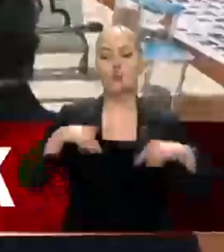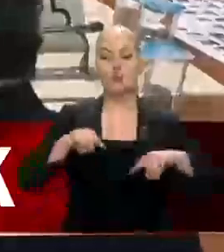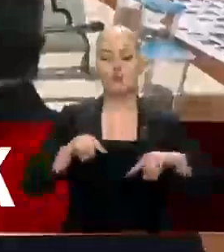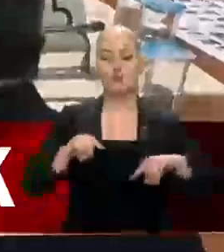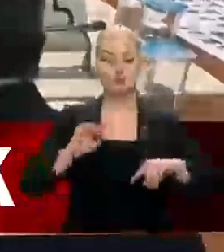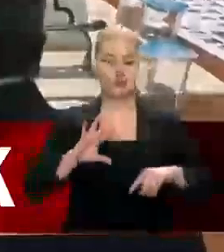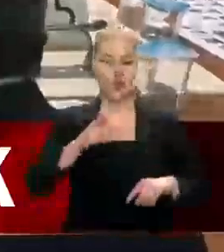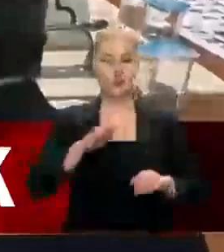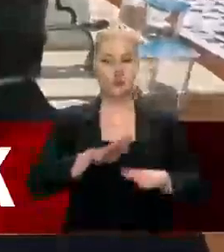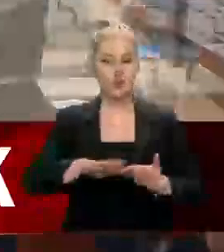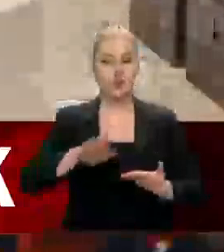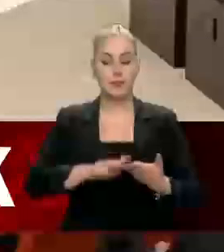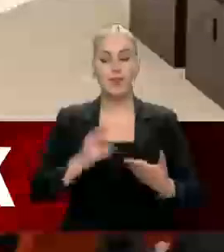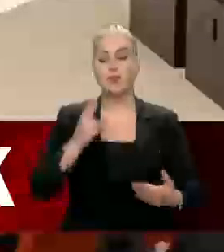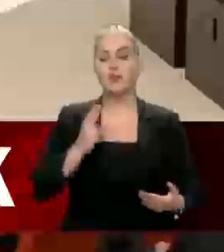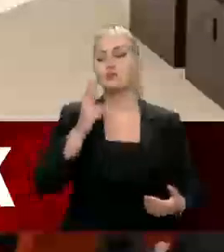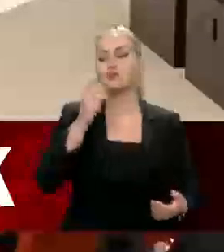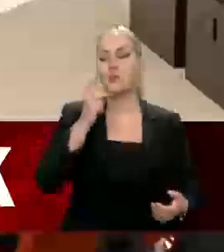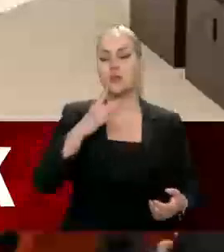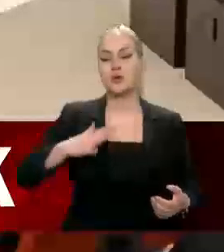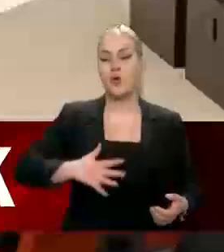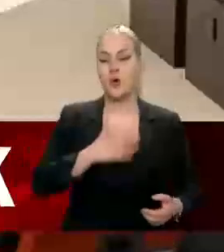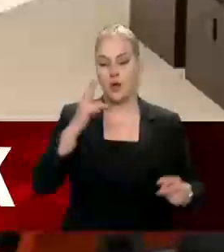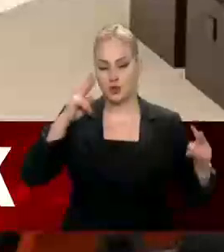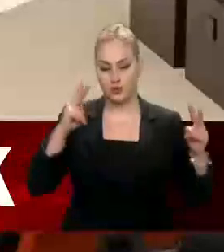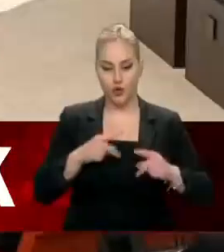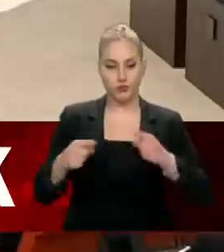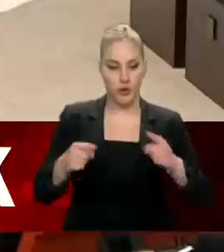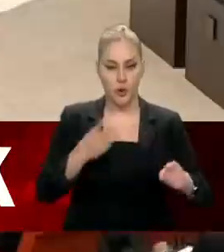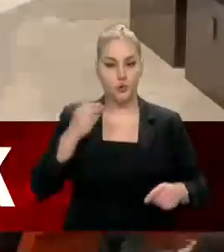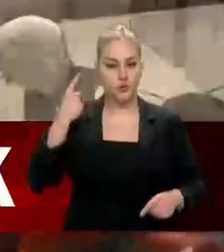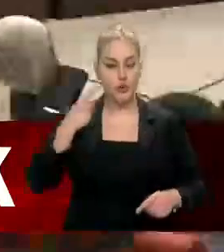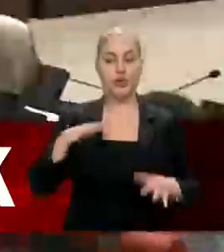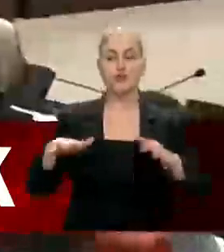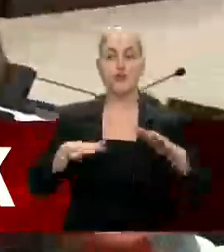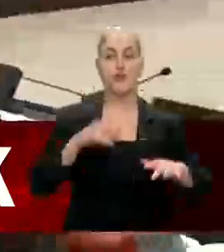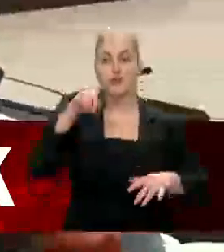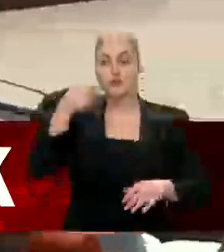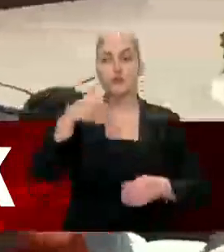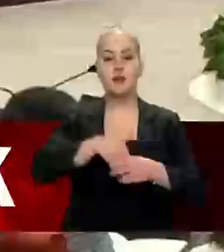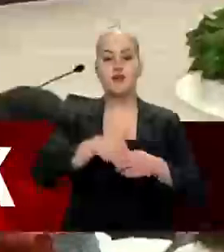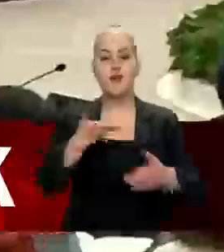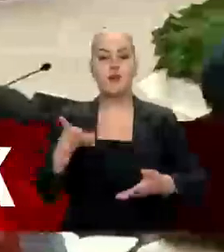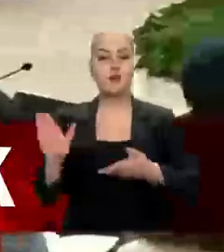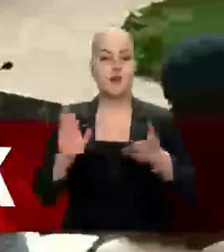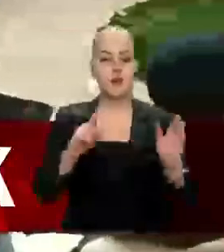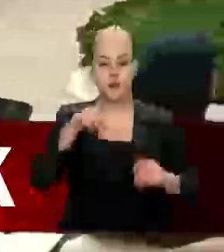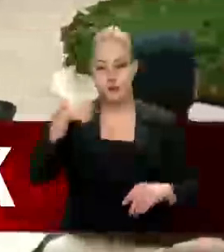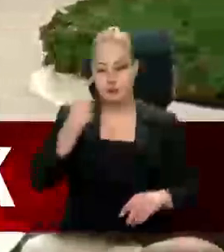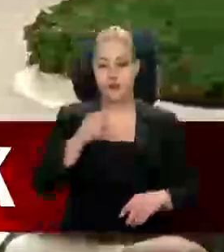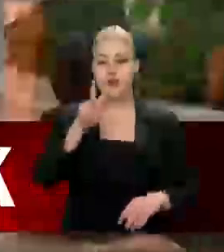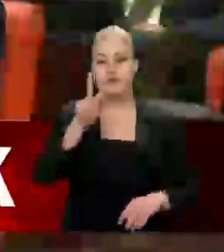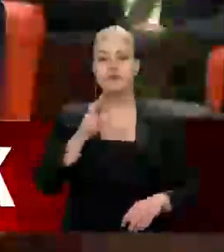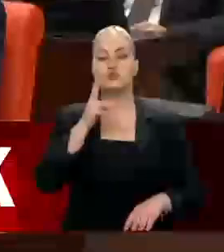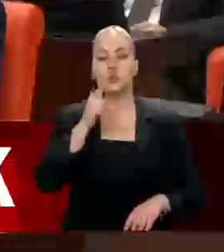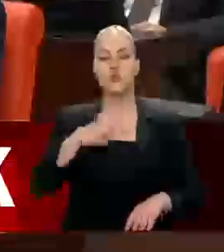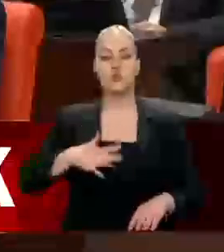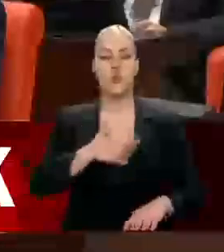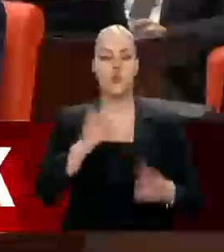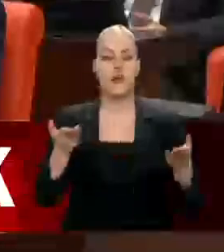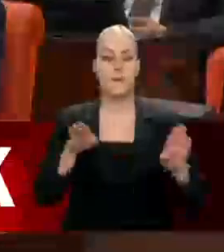düzenleme 7 Şubat'ta genel kurulda görüşülecekti ama deprem nedeniyle milletvekilleri bölgeye gittiği genel kurulda 28 şubata kadar kapandı